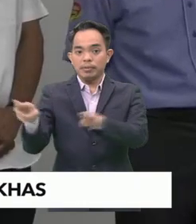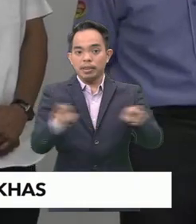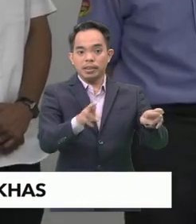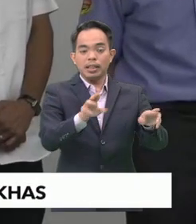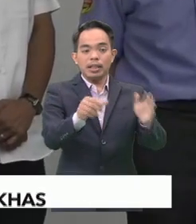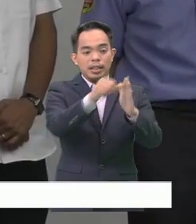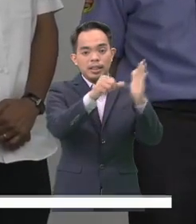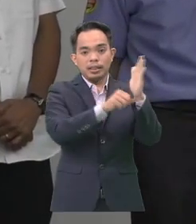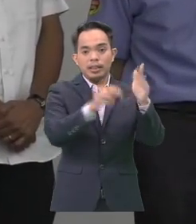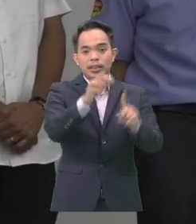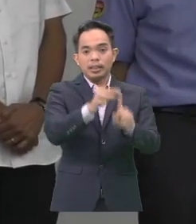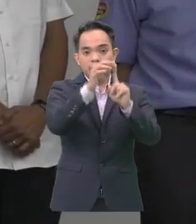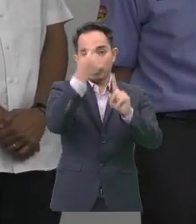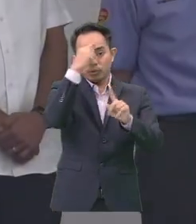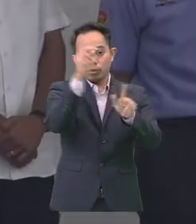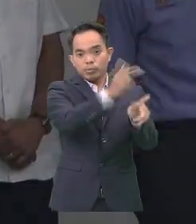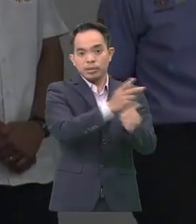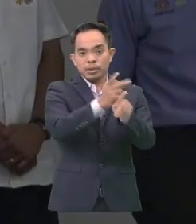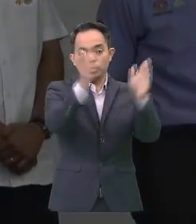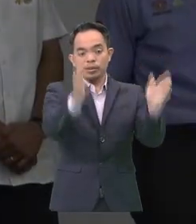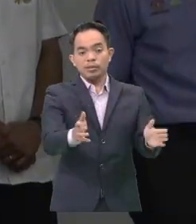khas bagi membela nasib pekerja indah di negara ini